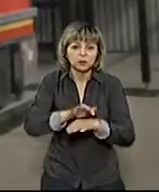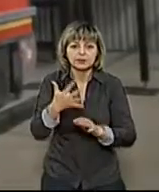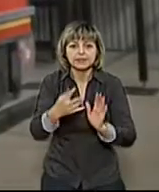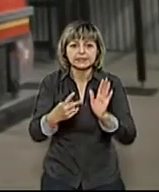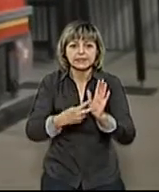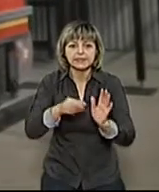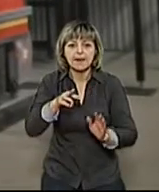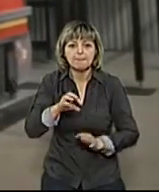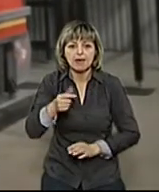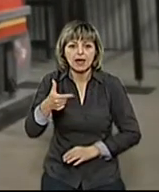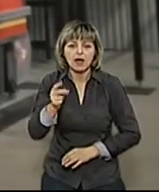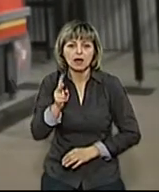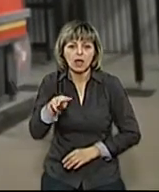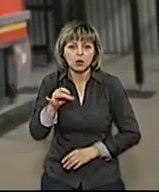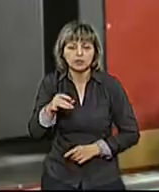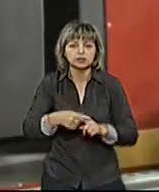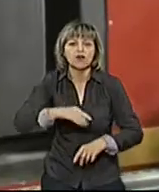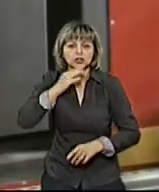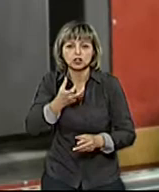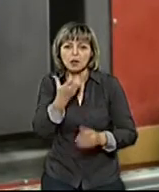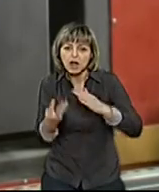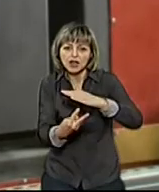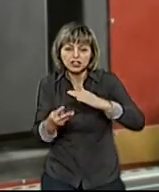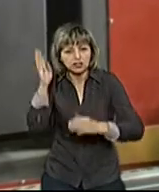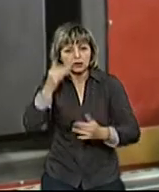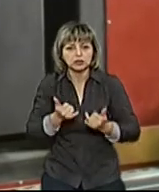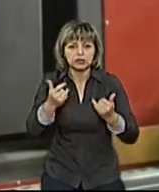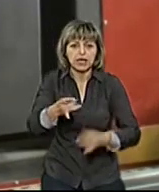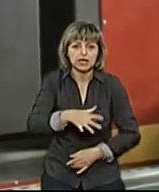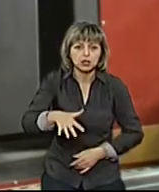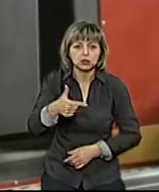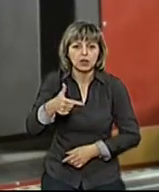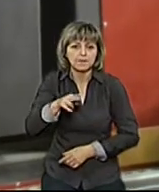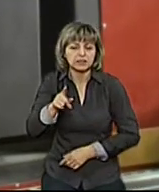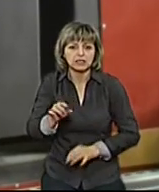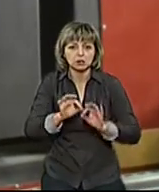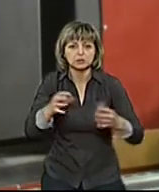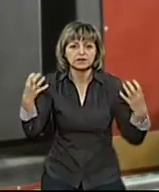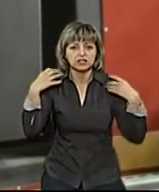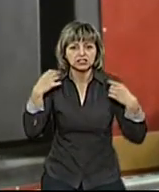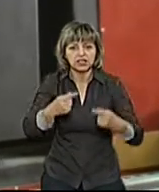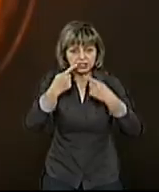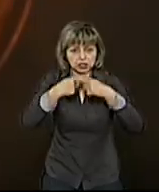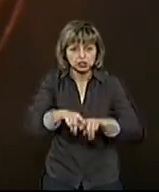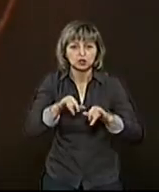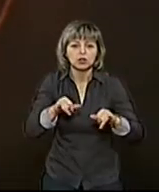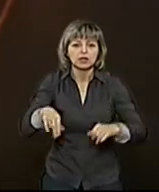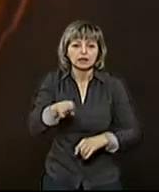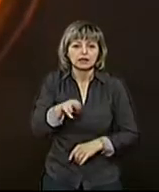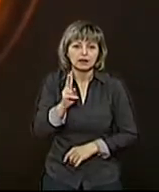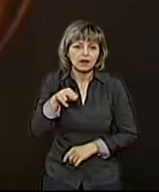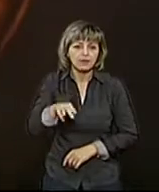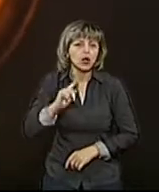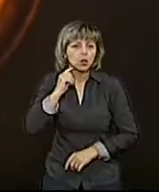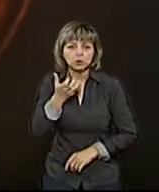57 гігакалорій. Цього вистачає, щоб нагріти воду для мікрорайону ДПЗ, розповів начальник відділу технічного розвитку ДКП